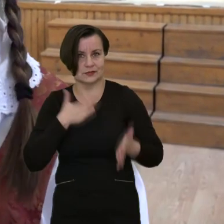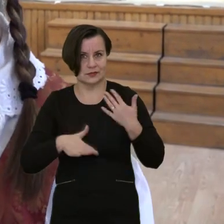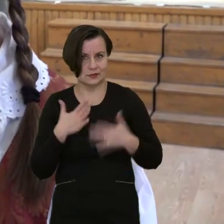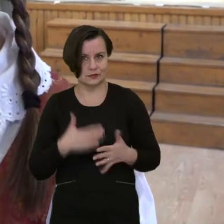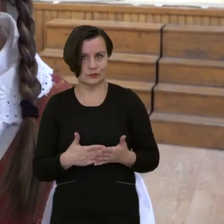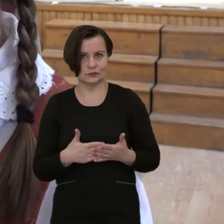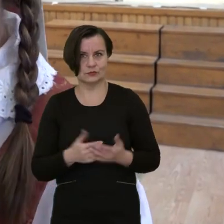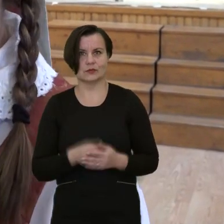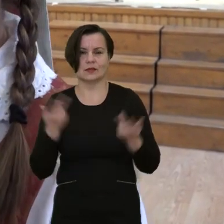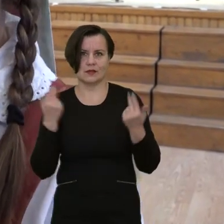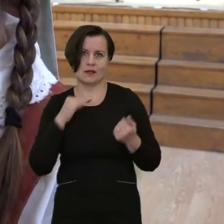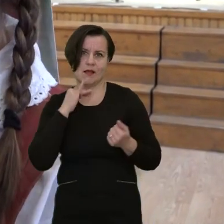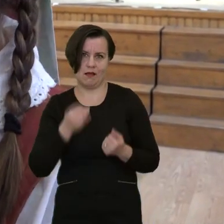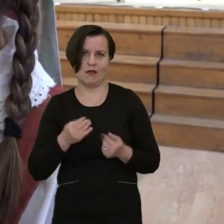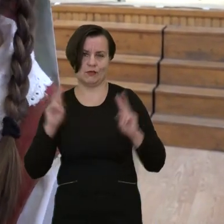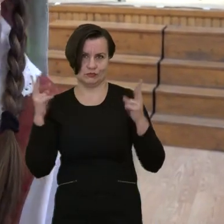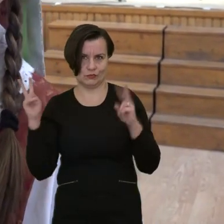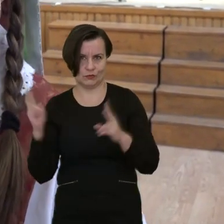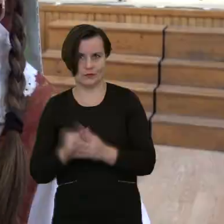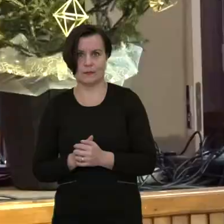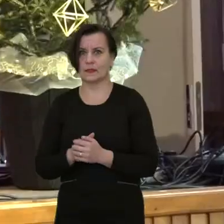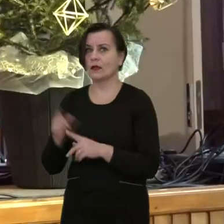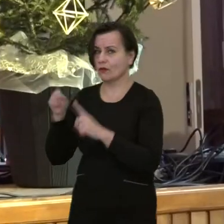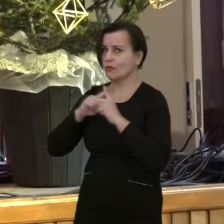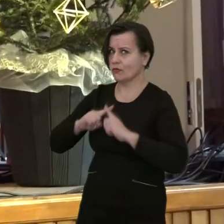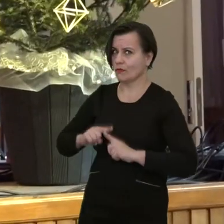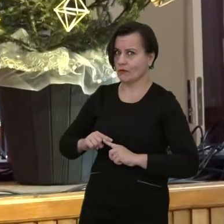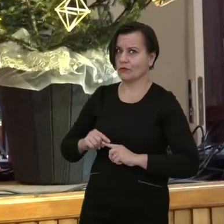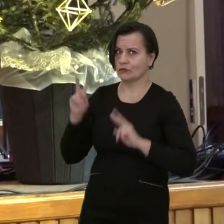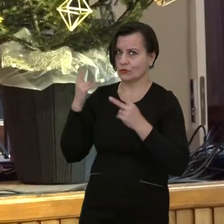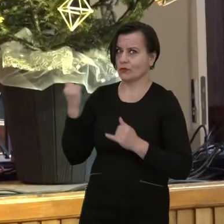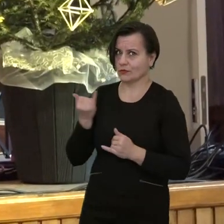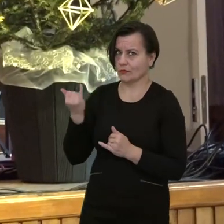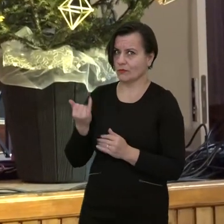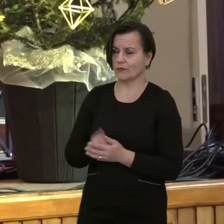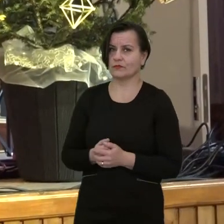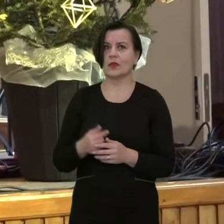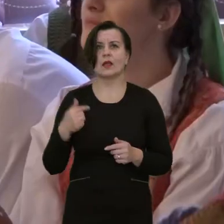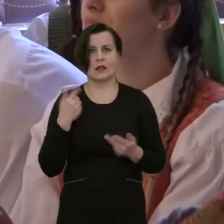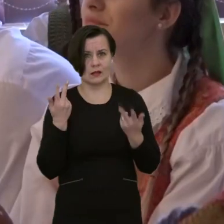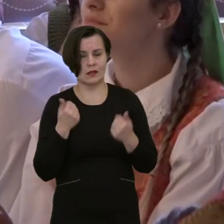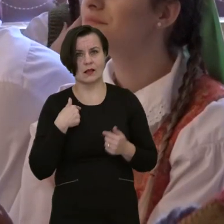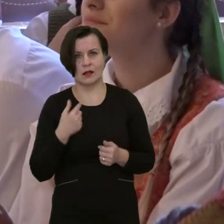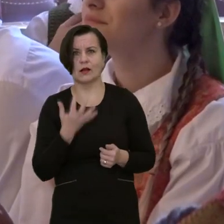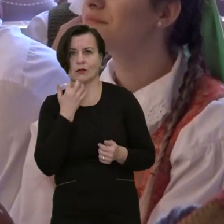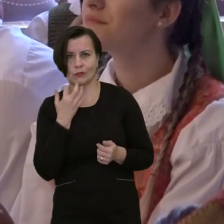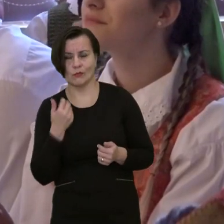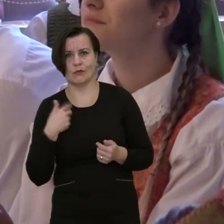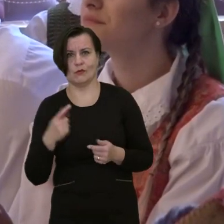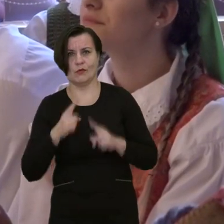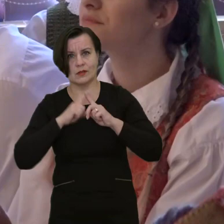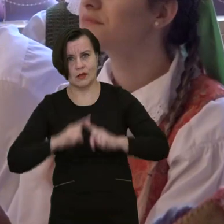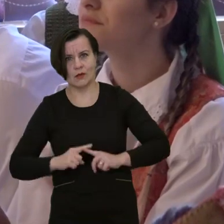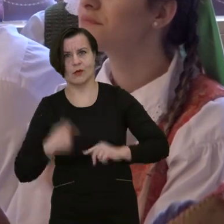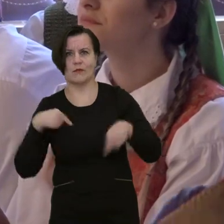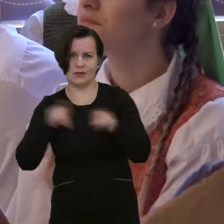būtų skanu ir žinoma šokiai. Bet ir liaudiški šokiai įdomus. Iš tikrųjų, labai įdomiausi liaudiškai